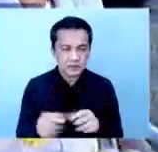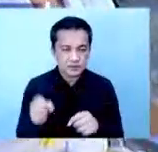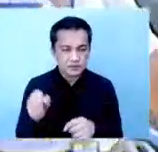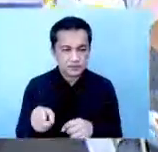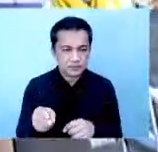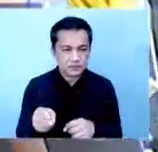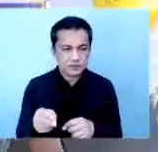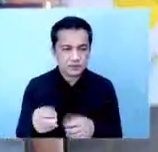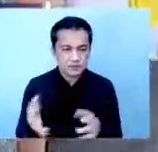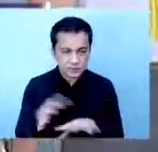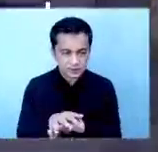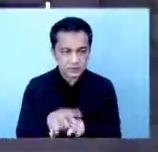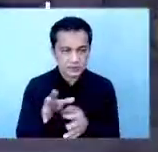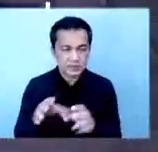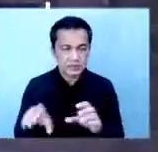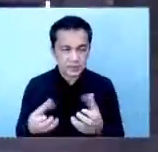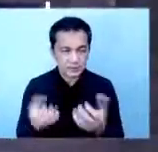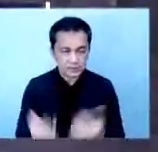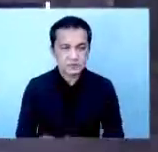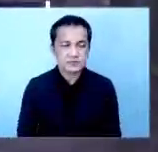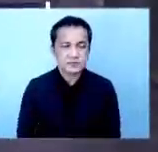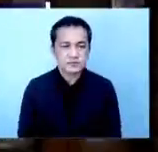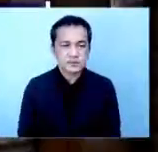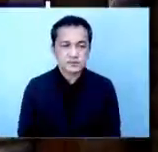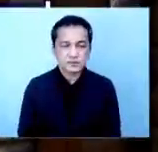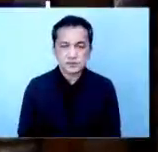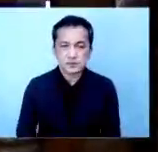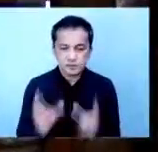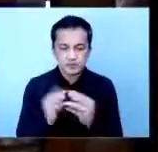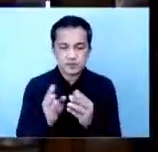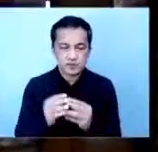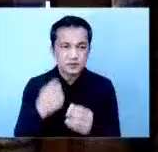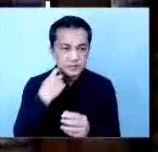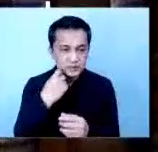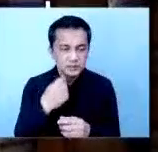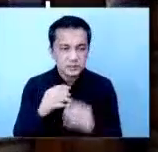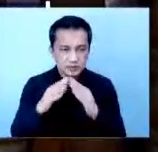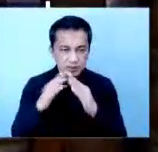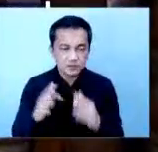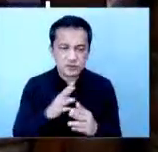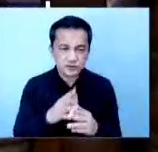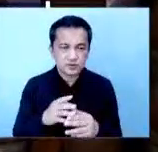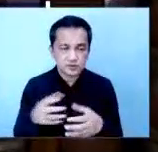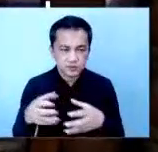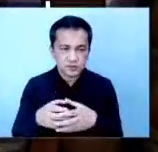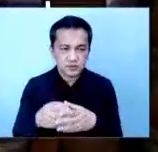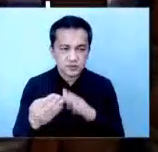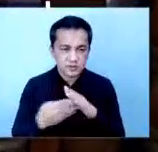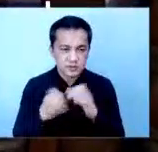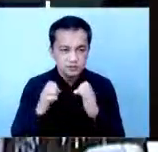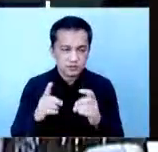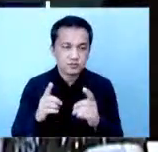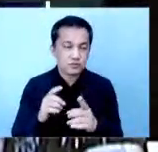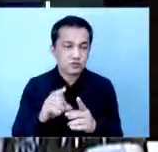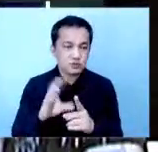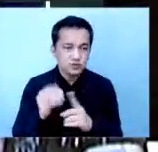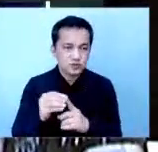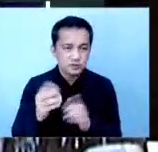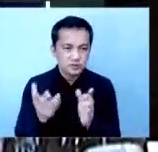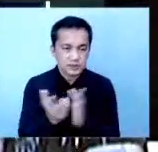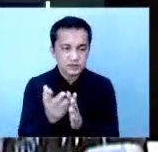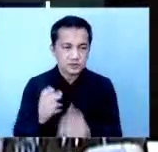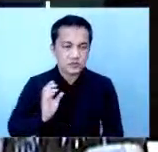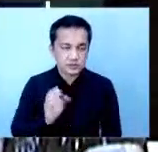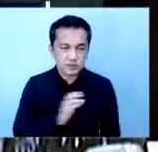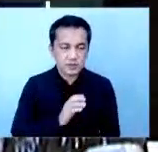ng blended learning ngayong araw. Sa isang forum kanina, sinabi ni House Committee on Basic Education and Culture at Pasig City Congressman